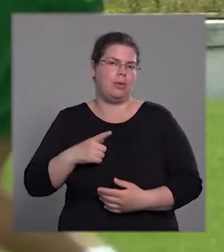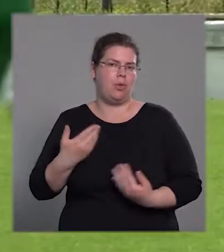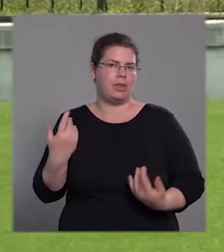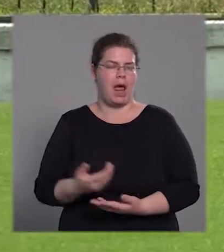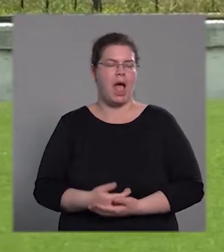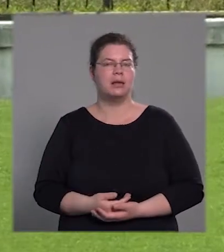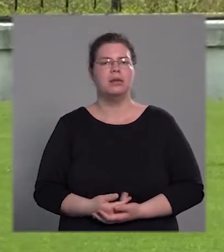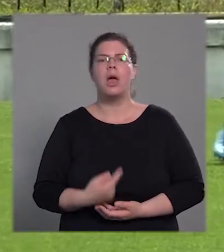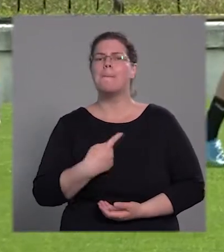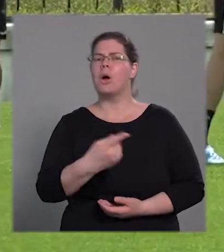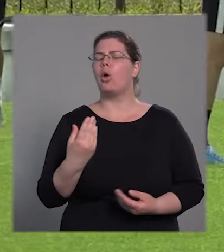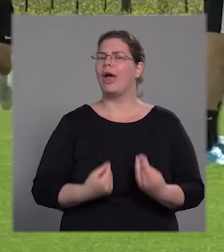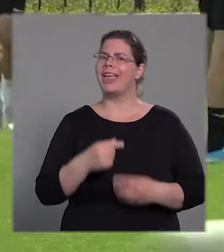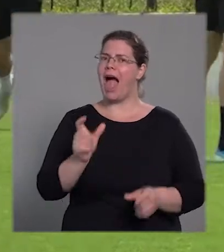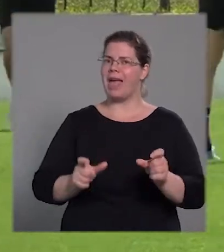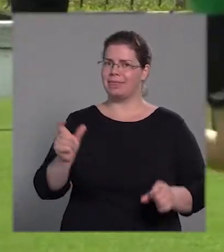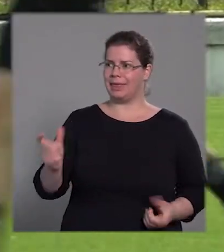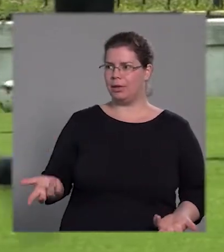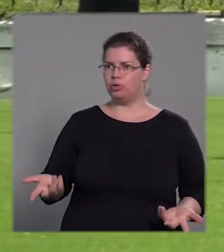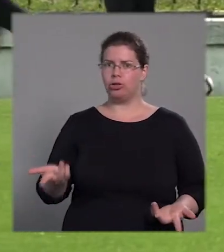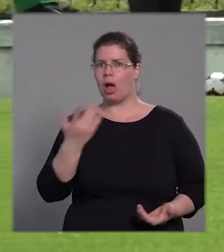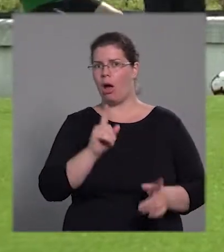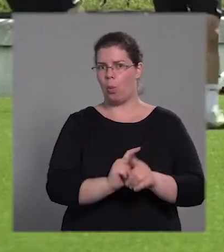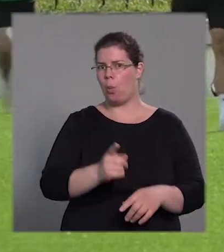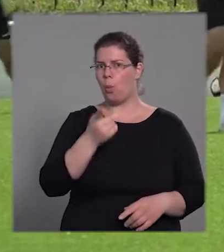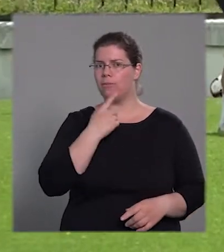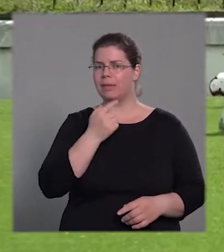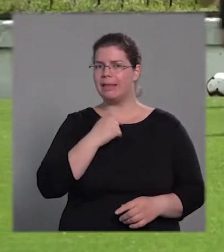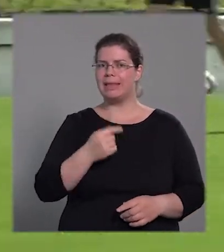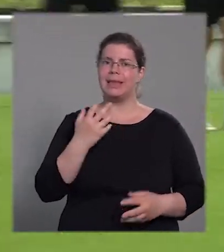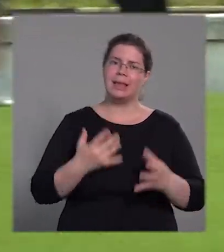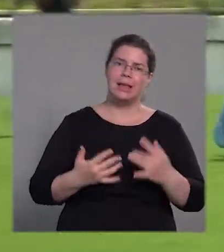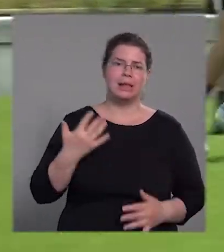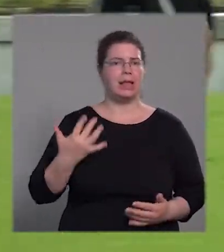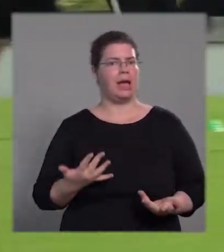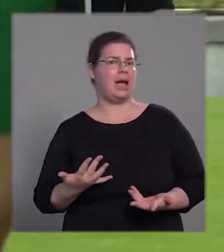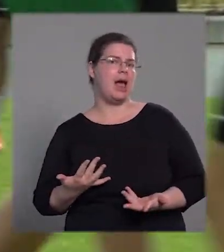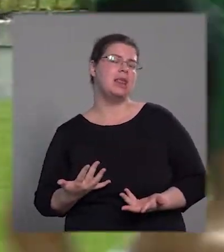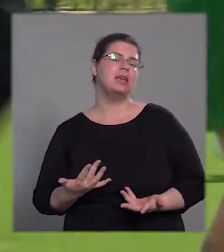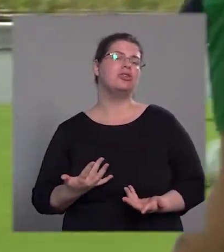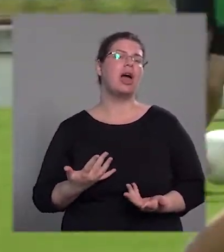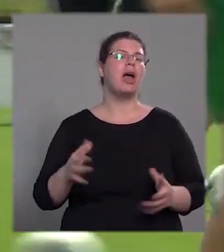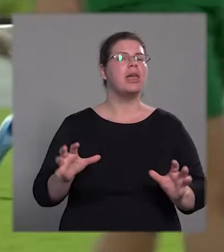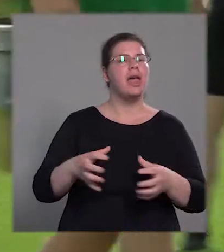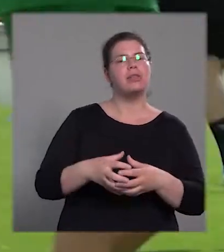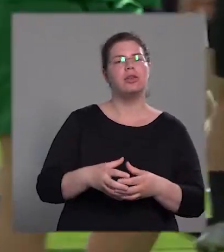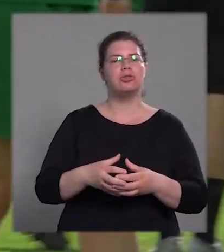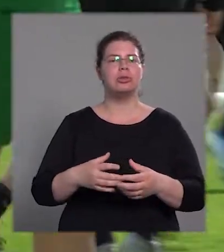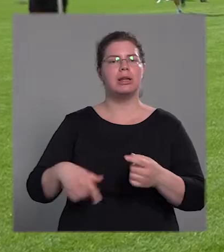a játékosok, ha úgy tetszik, értékelése az egyesületek közötti